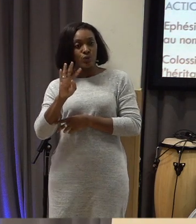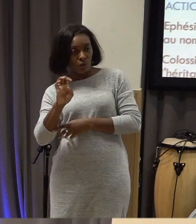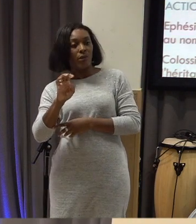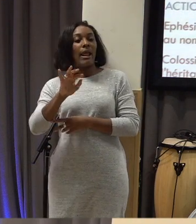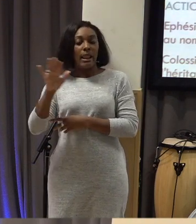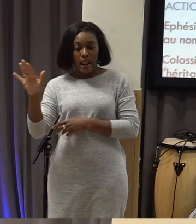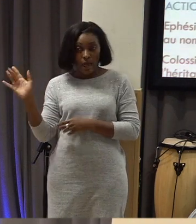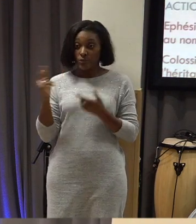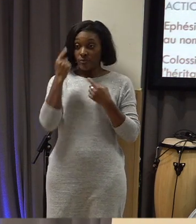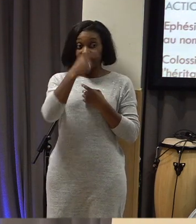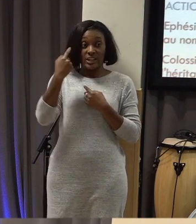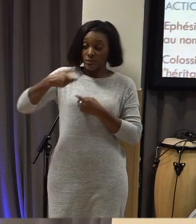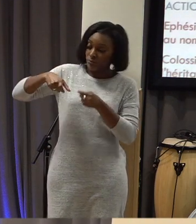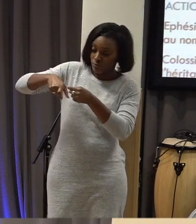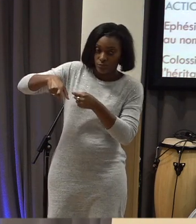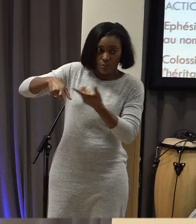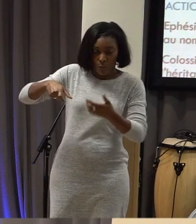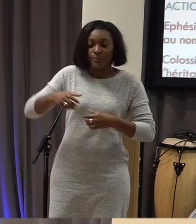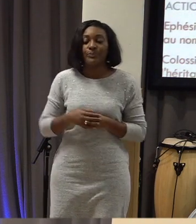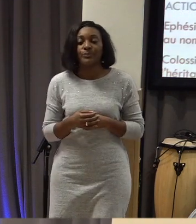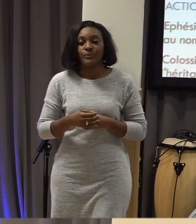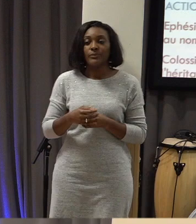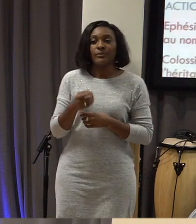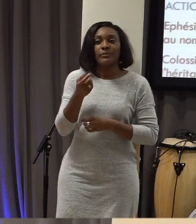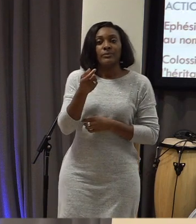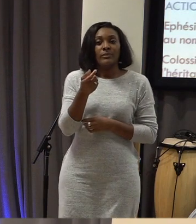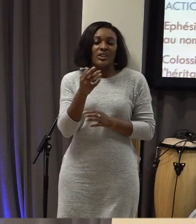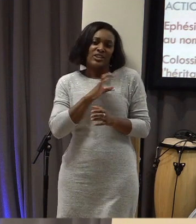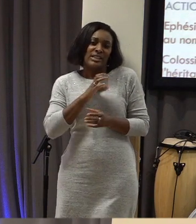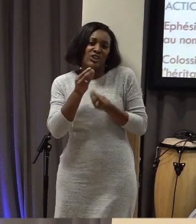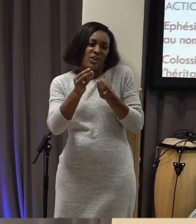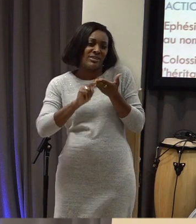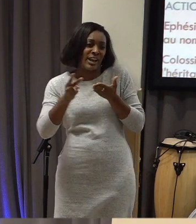inscription. Et donc, pour vous faire une idée de ce que ça représente,